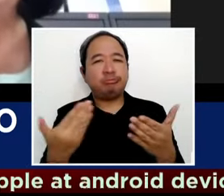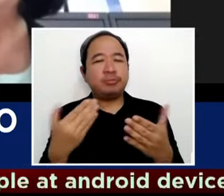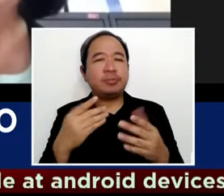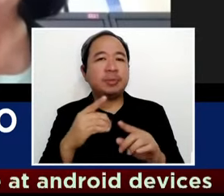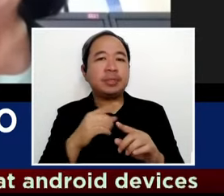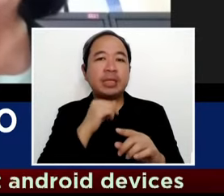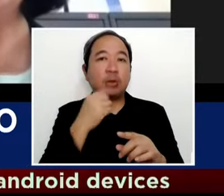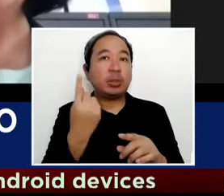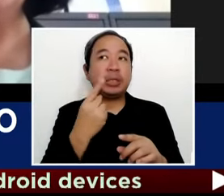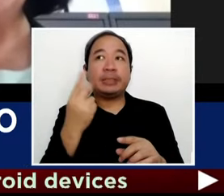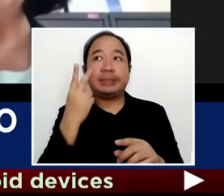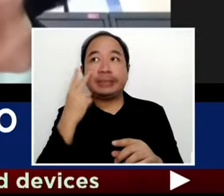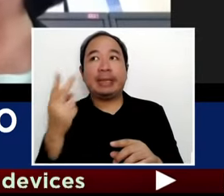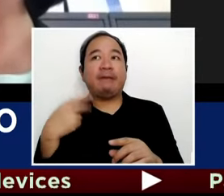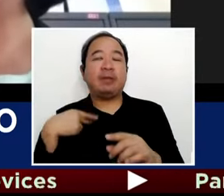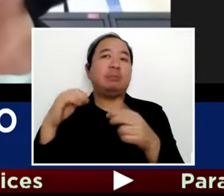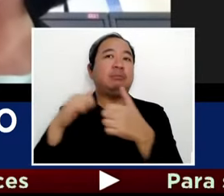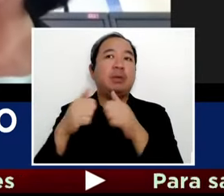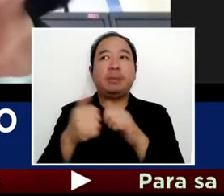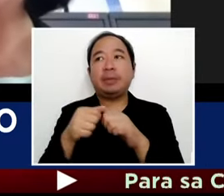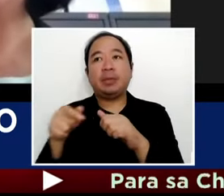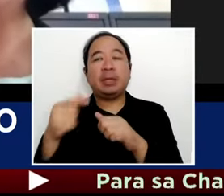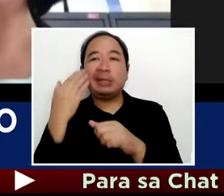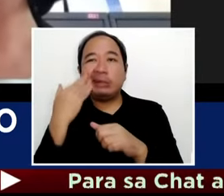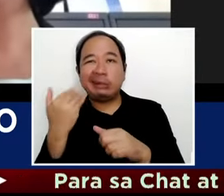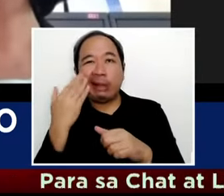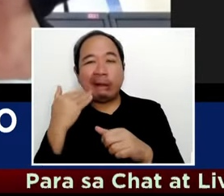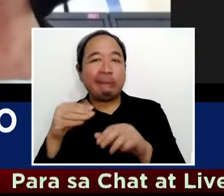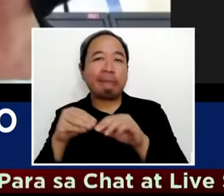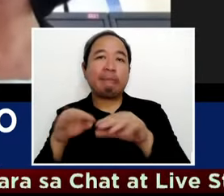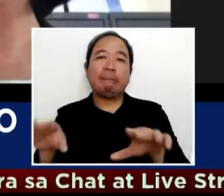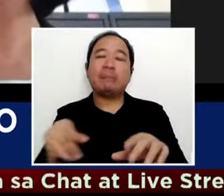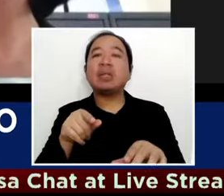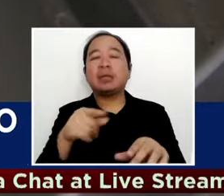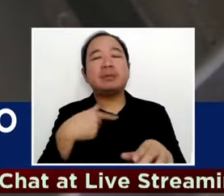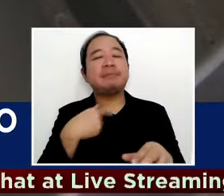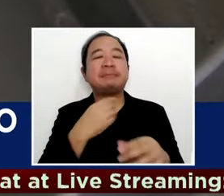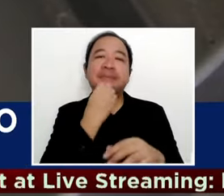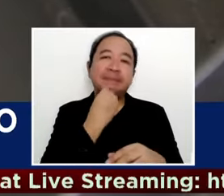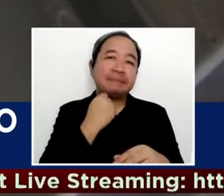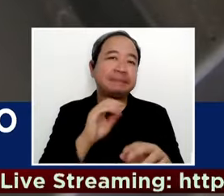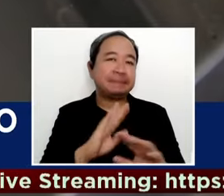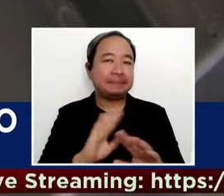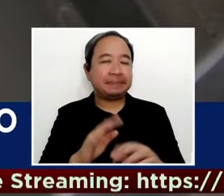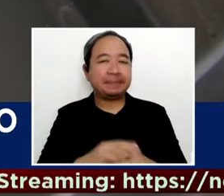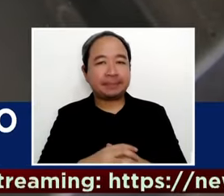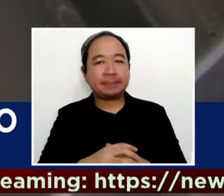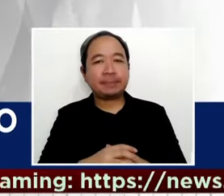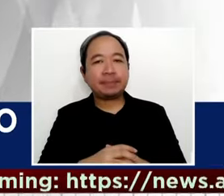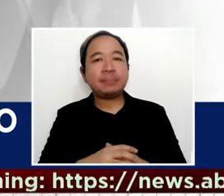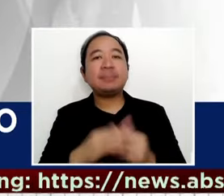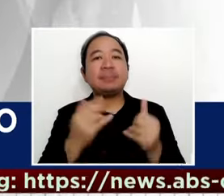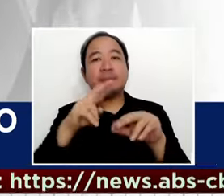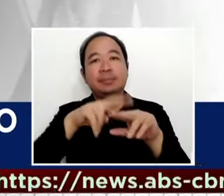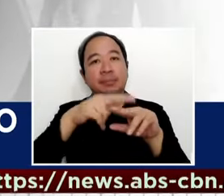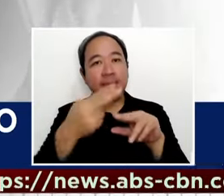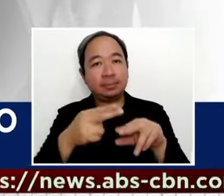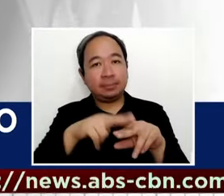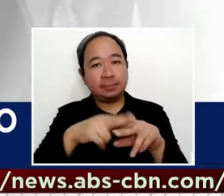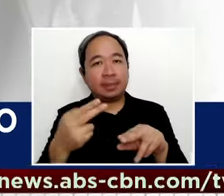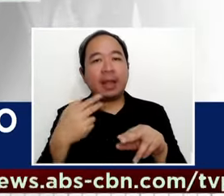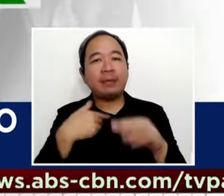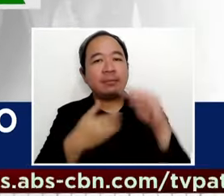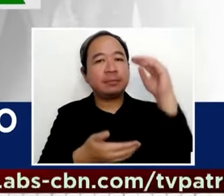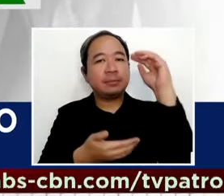kung kailan lang may problema sa supply o may problema sa presyo, tsaka tayo magtitipid. Dahil sa rollback, may net reduction na